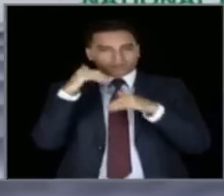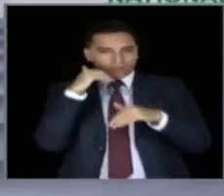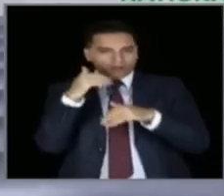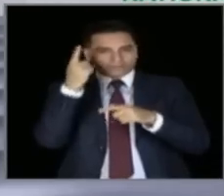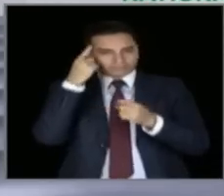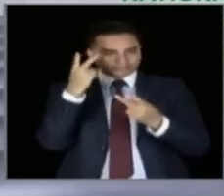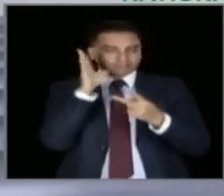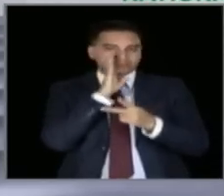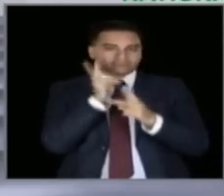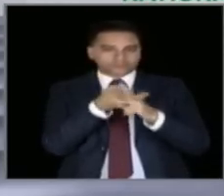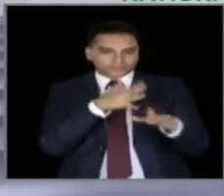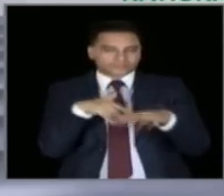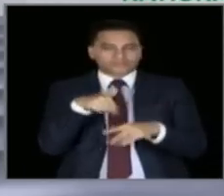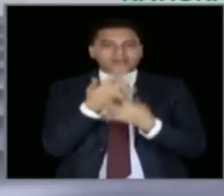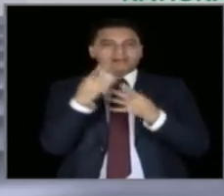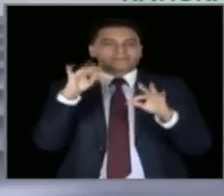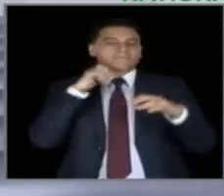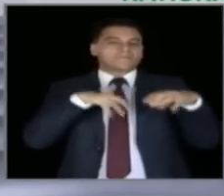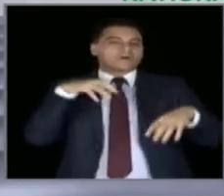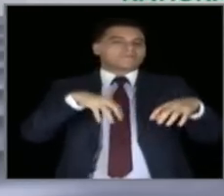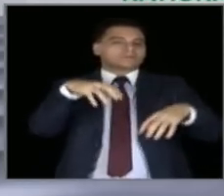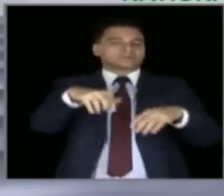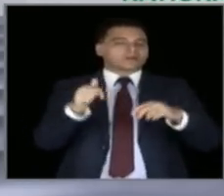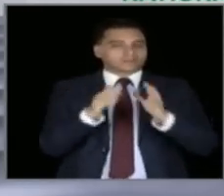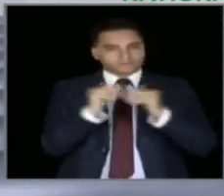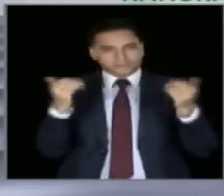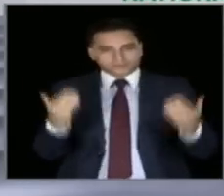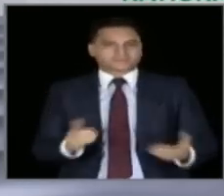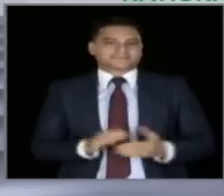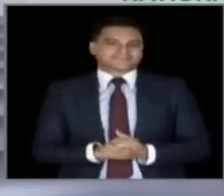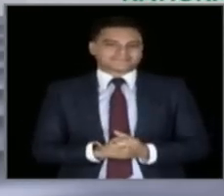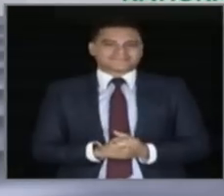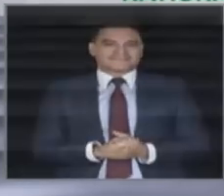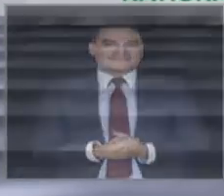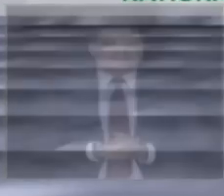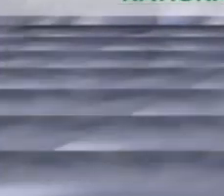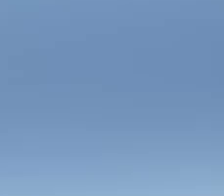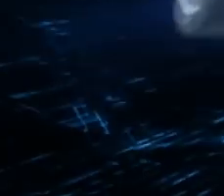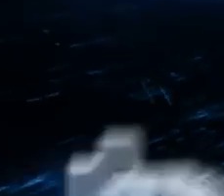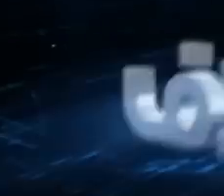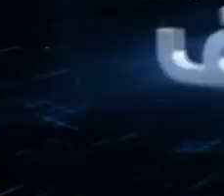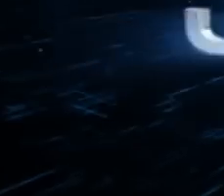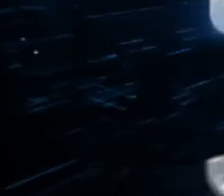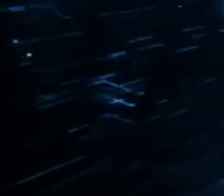ملف قادرون باختلاف اجتماعيا وعلميا وثقافيا ومهنيا في جميع محافظات مصر.